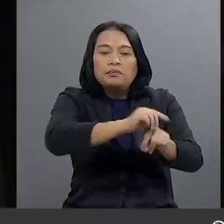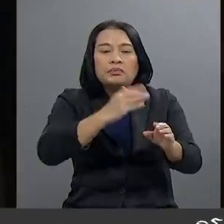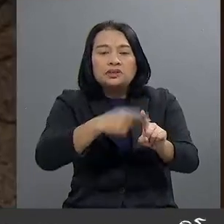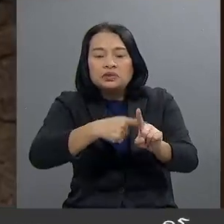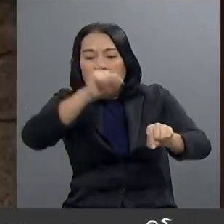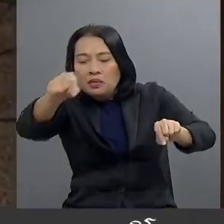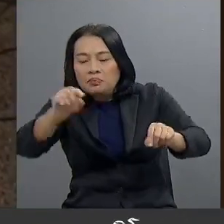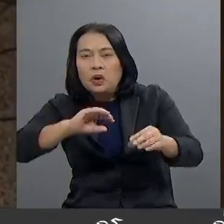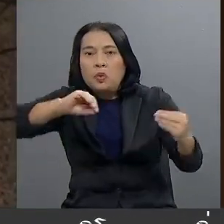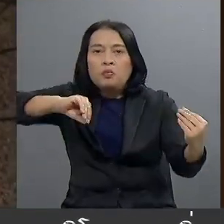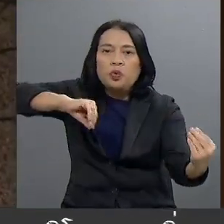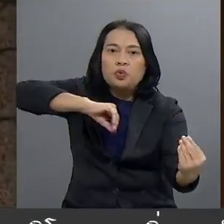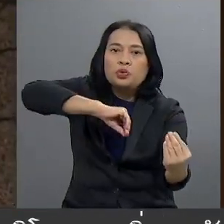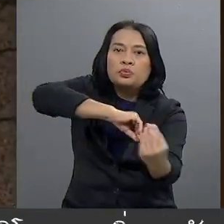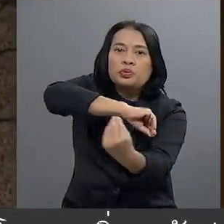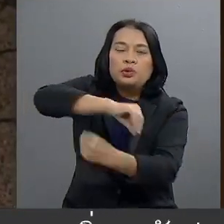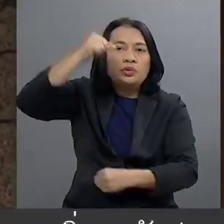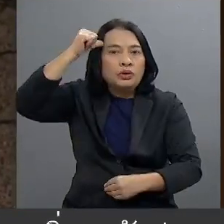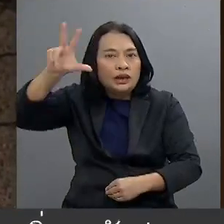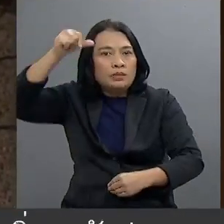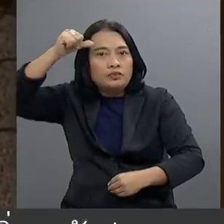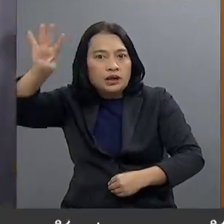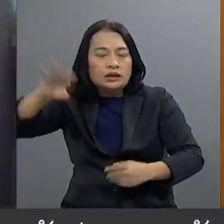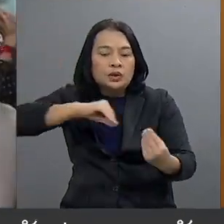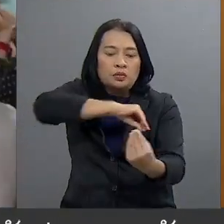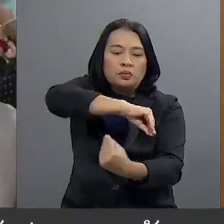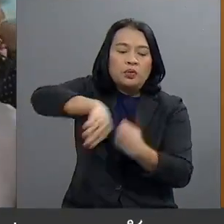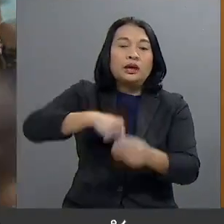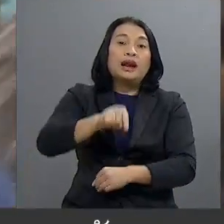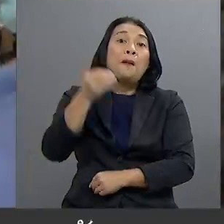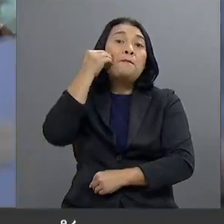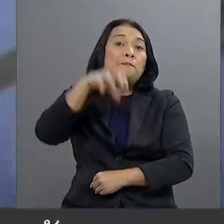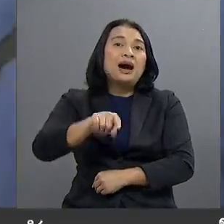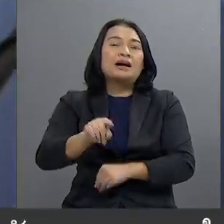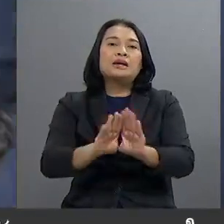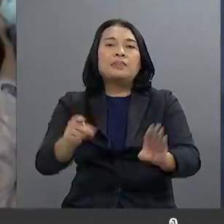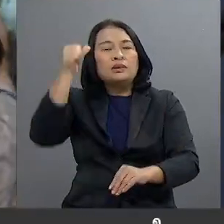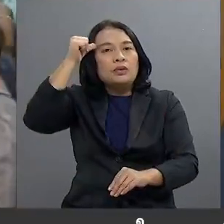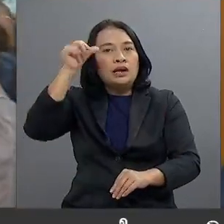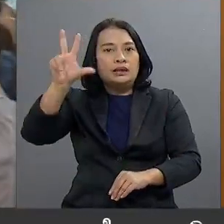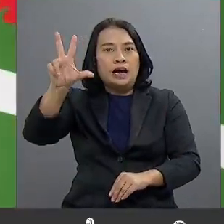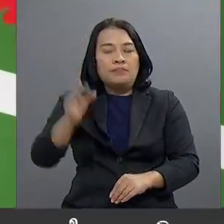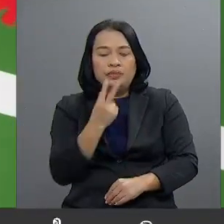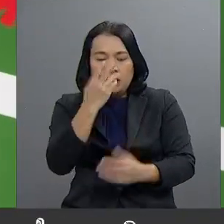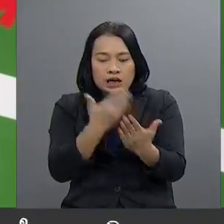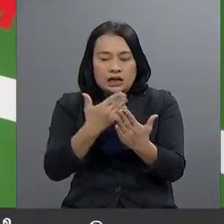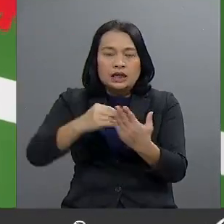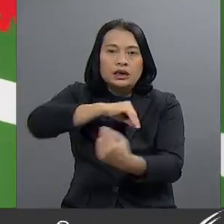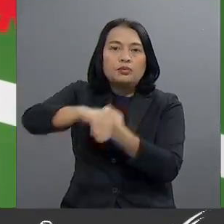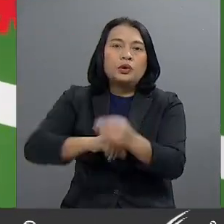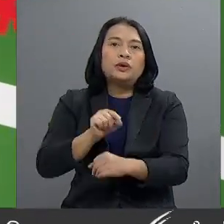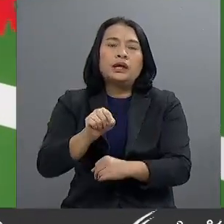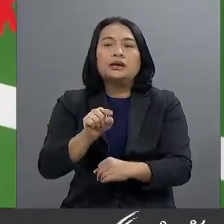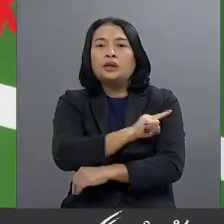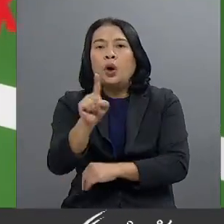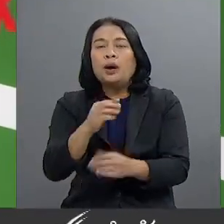ทุกๆ 3-4 วันบ้านหลังนี้เพิ่งจะเปิดเล่นพนันได้ประมาณ3วันพบว่ามีเงินหมุนเวียนหลักแสนบาทต่อวันค่ะโดยมี